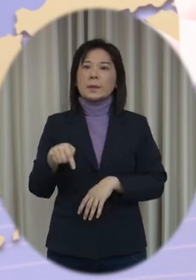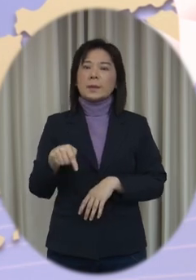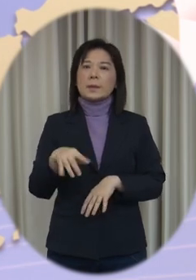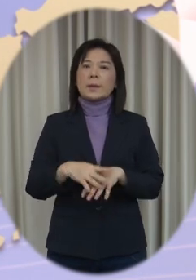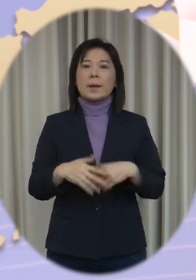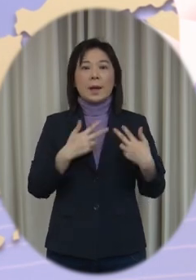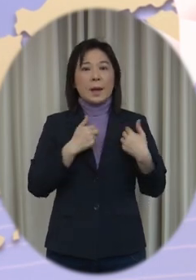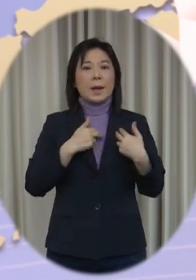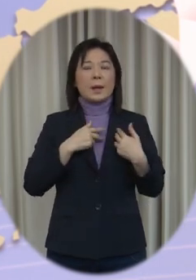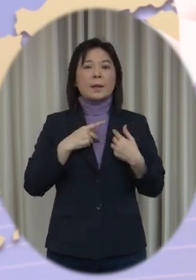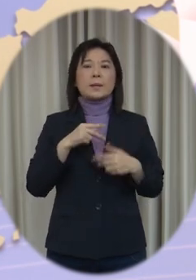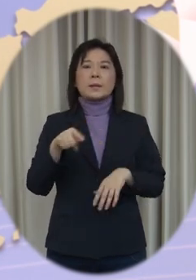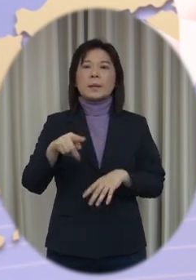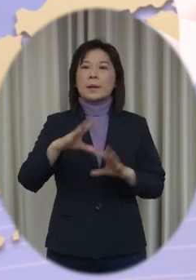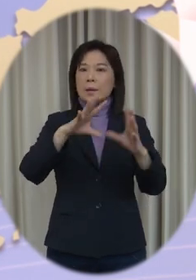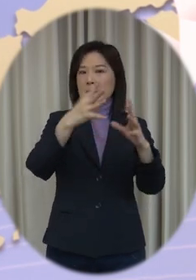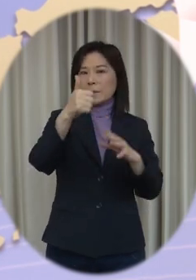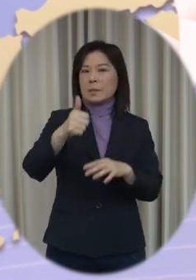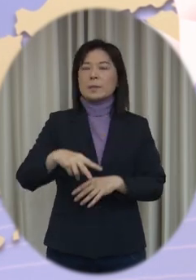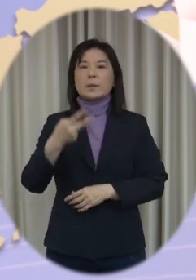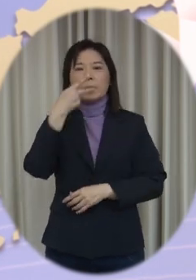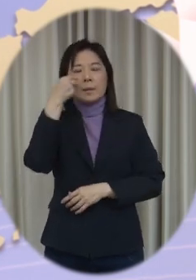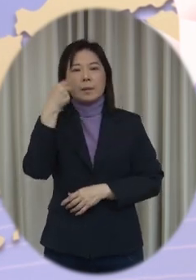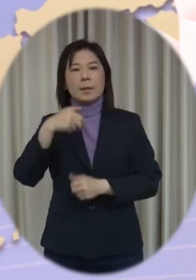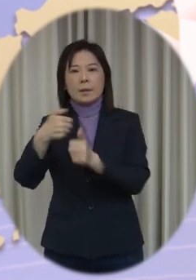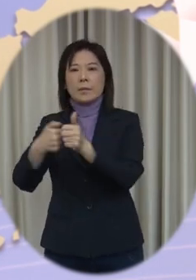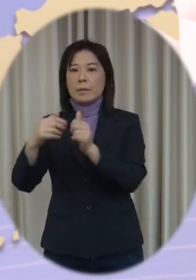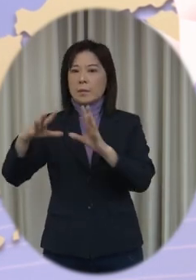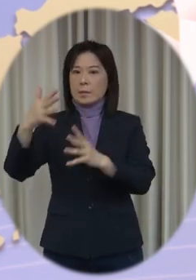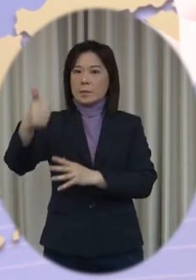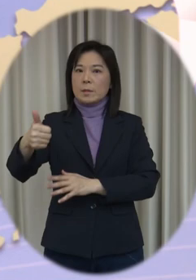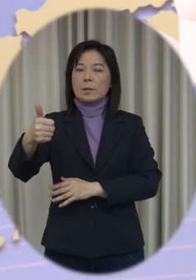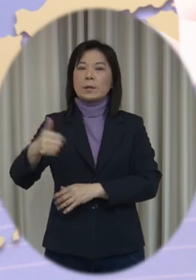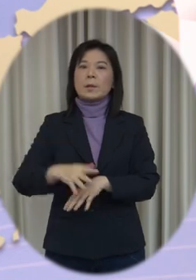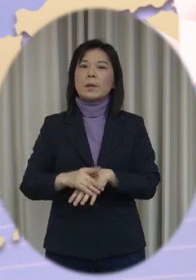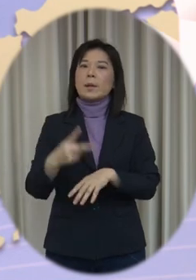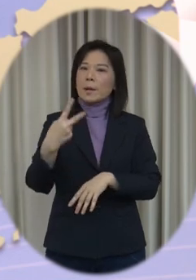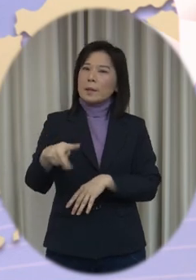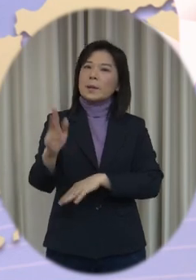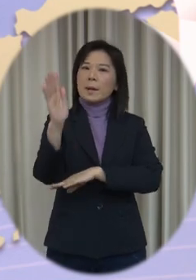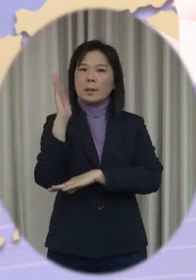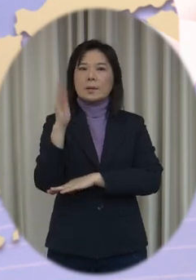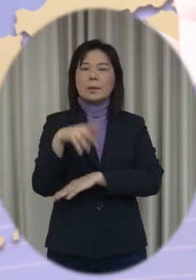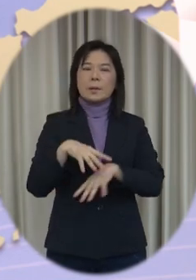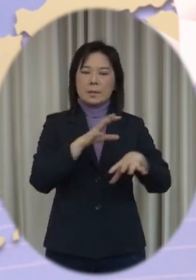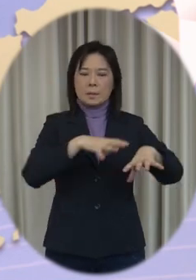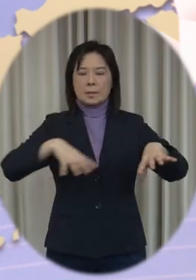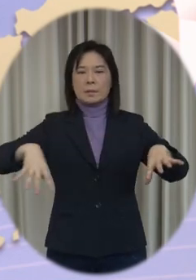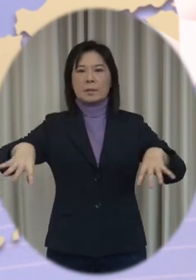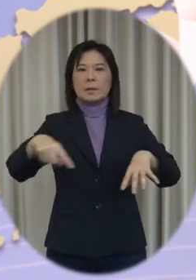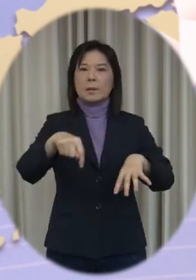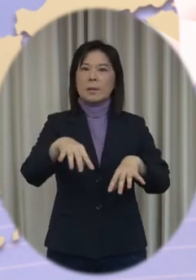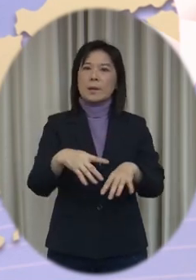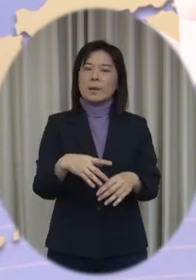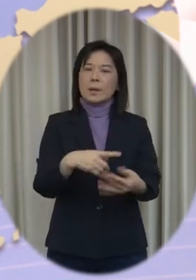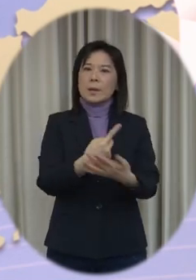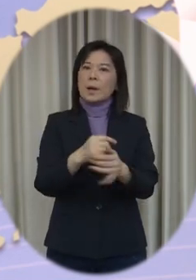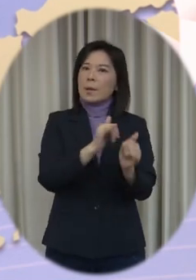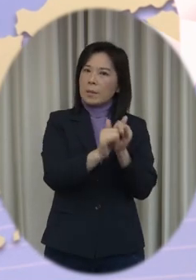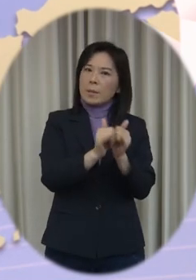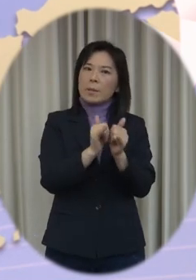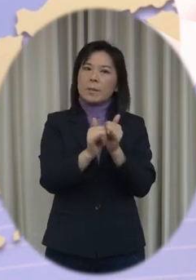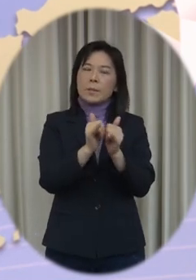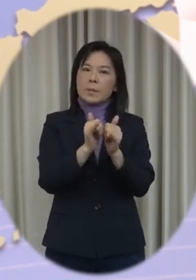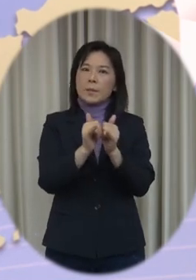统、赖清德副总统为首的朝野人士和许多民众